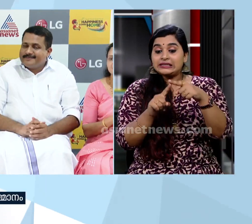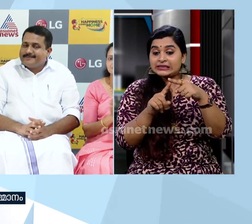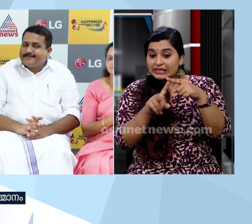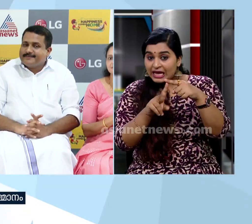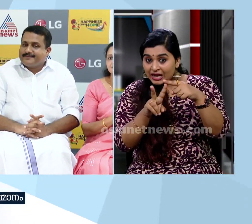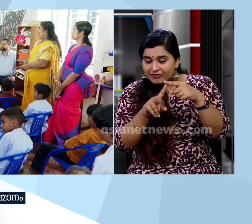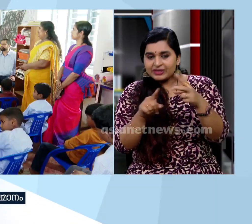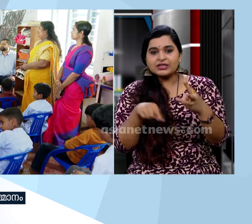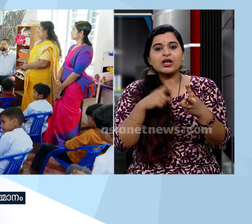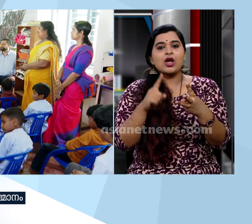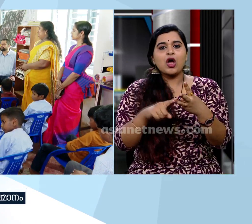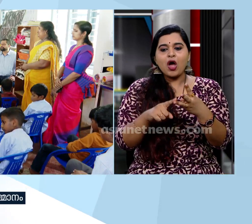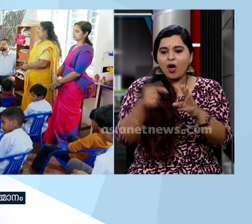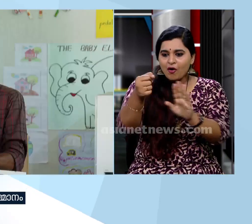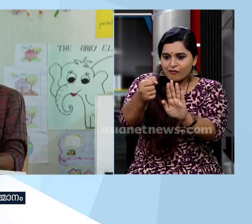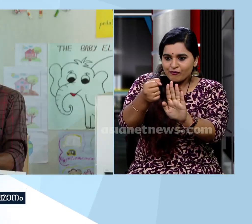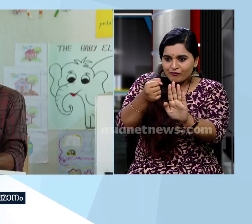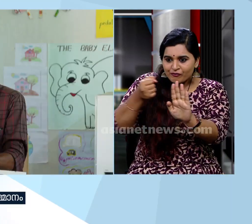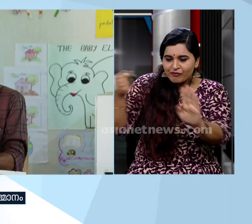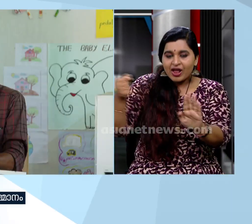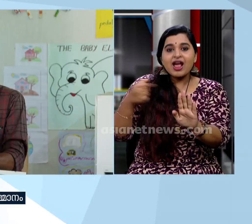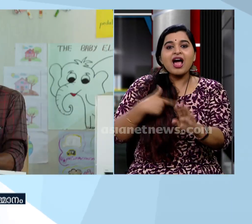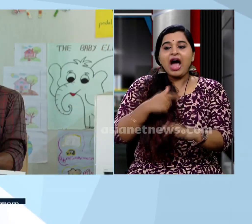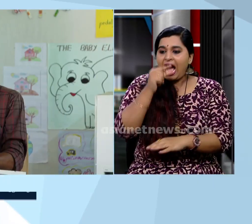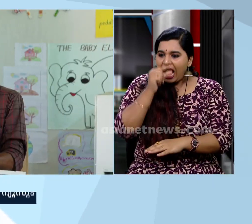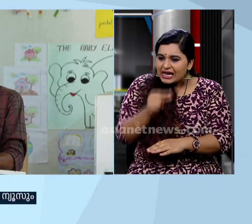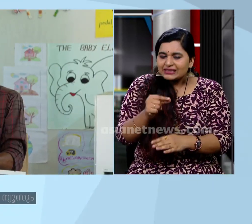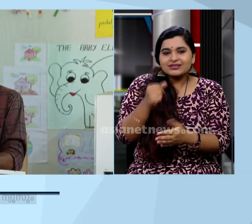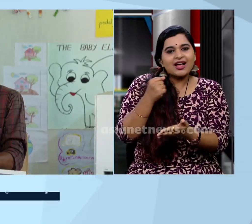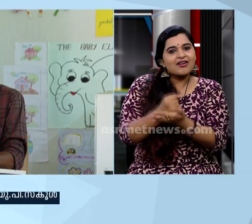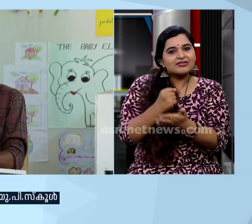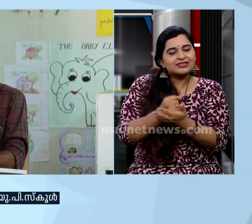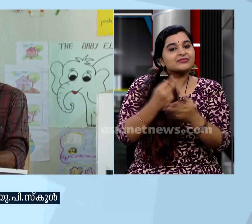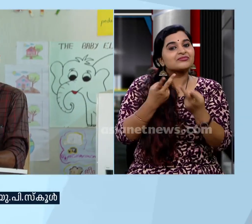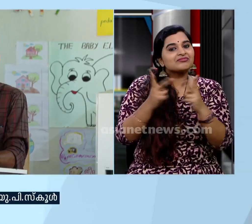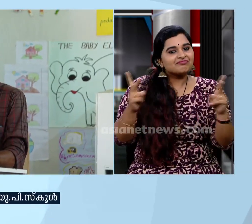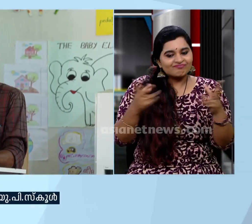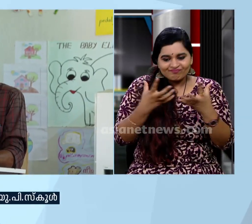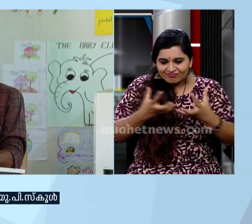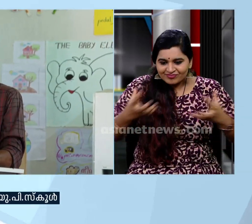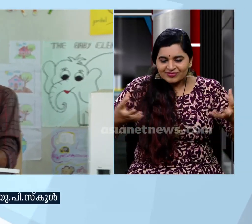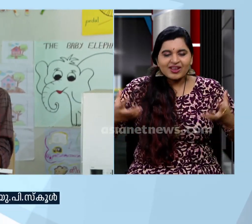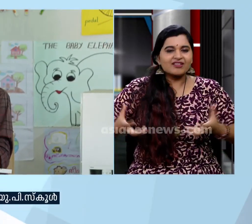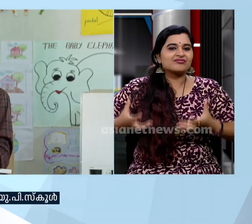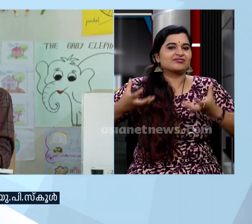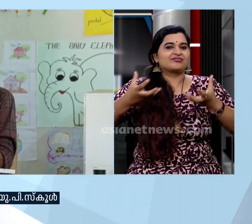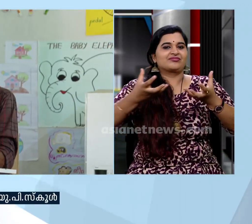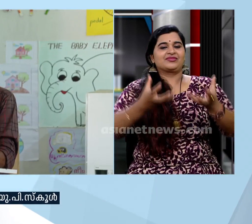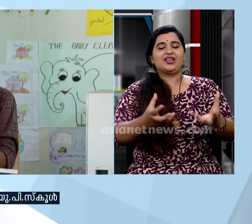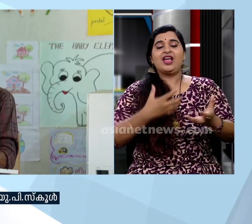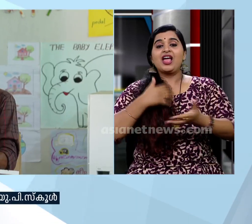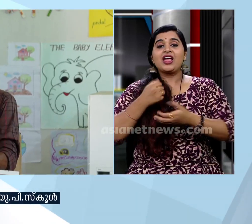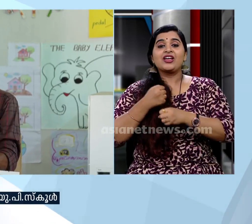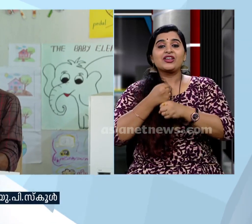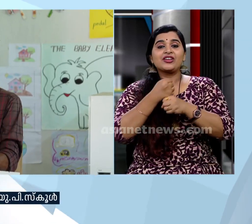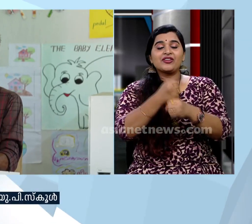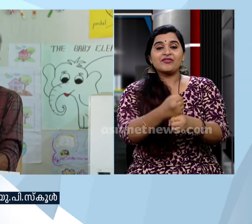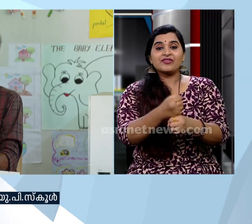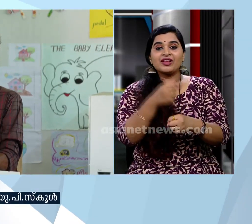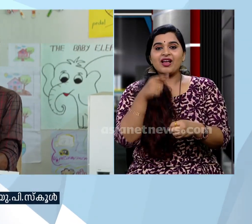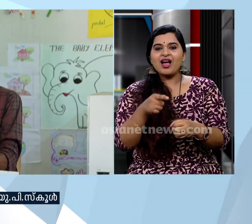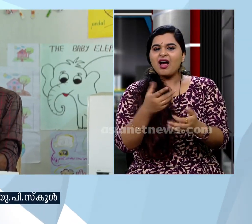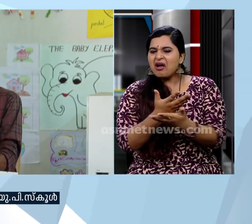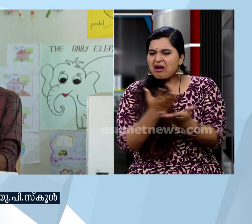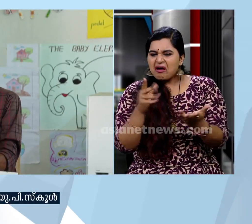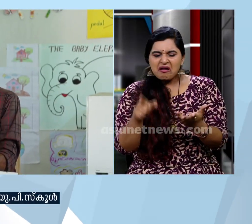കണ്ടറിഞ്ഞ് നൽകിയതിലെ സന്തോഷമറിയിച്ച് ഹെഡ്മാസ്റ്റർ, വളരെ പരിമിതമായ സാഹചര്യങ്ങളും ാണ് ഈ കുട്ടികൾ ഇവിടെ പഠിക്കുന്നത്. അവർക്ക് അറിവ് നേടാനുള്ള സാഹചര്യങ്ങൾ